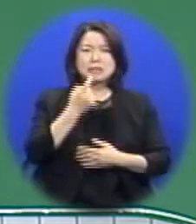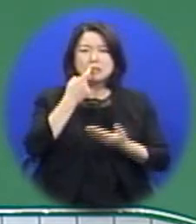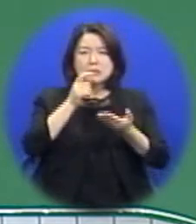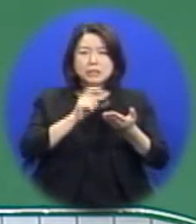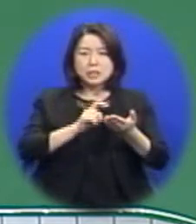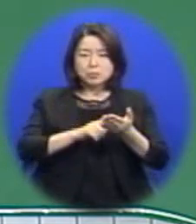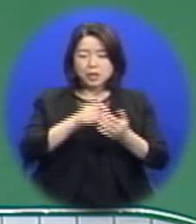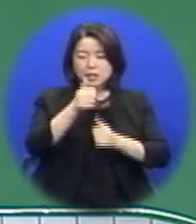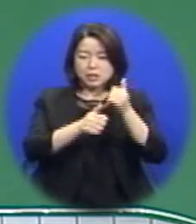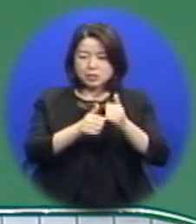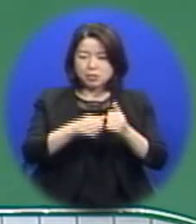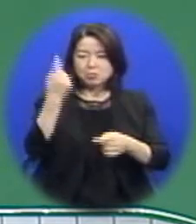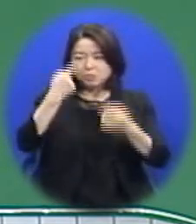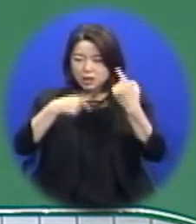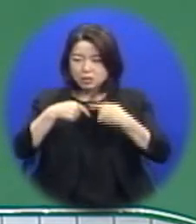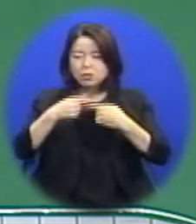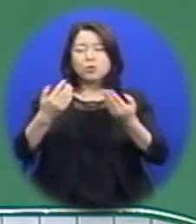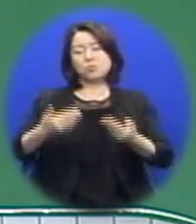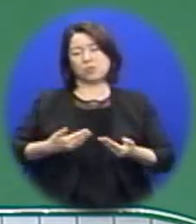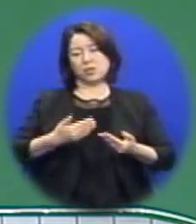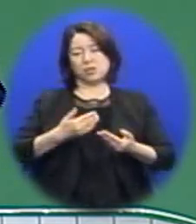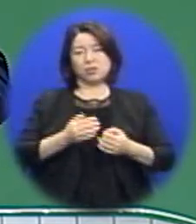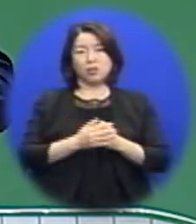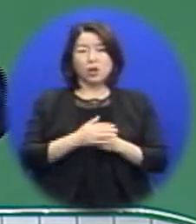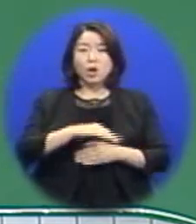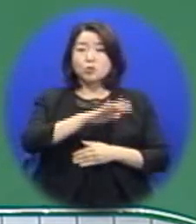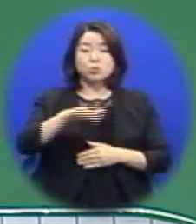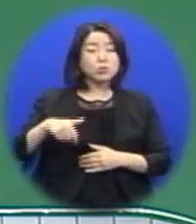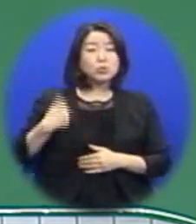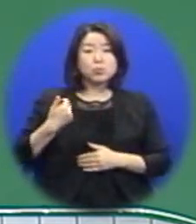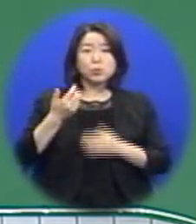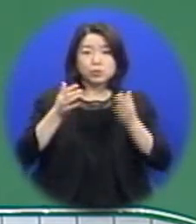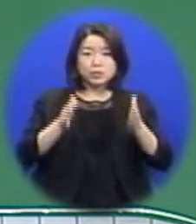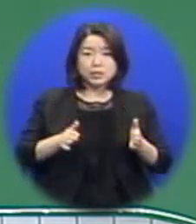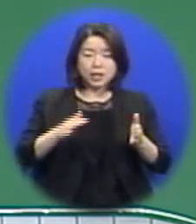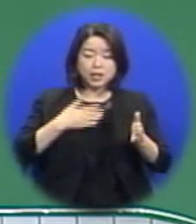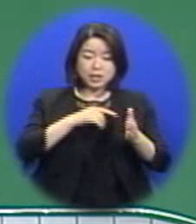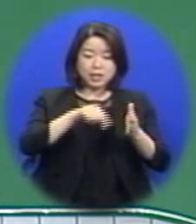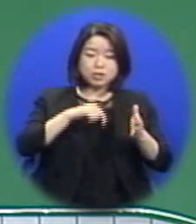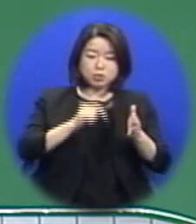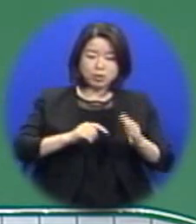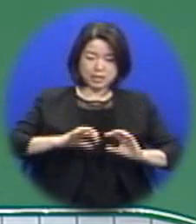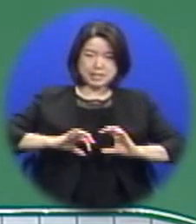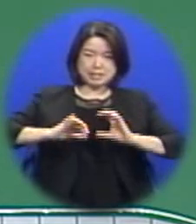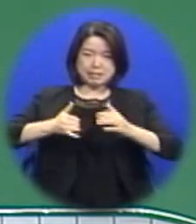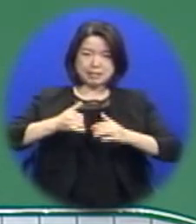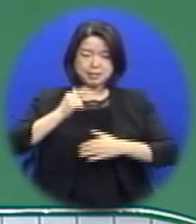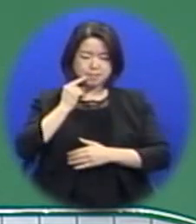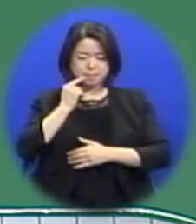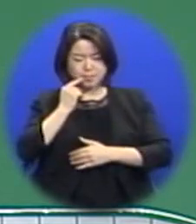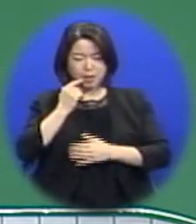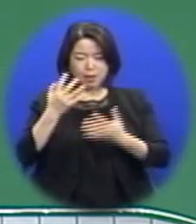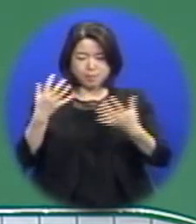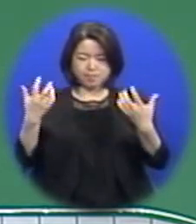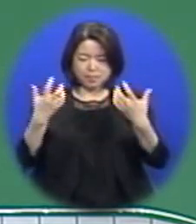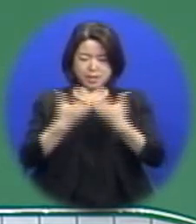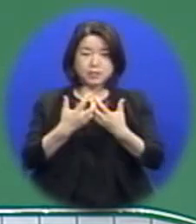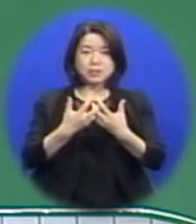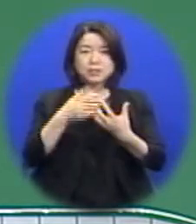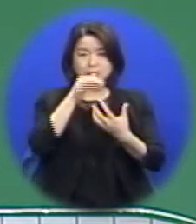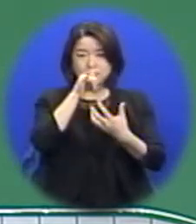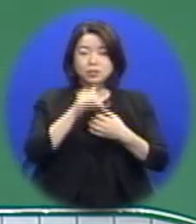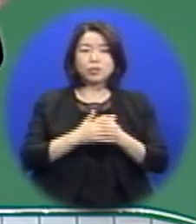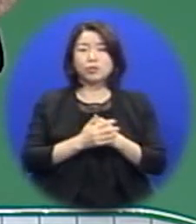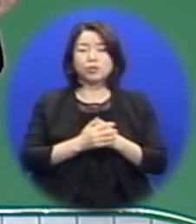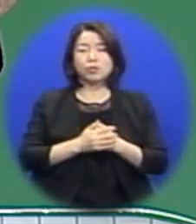서로 상처를 받아요. 우리도 모르는 사이에 내 속에 세상 독이 꽉 들어와 있어요.